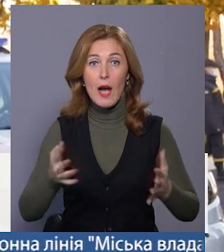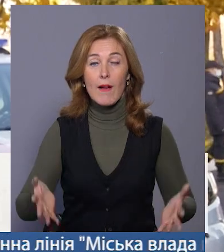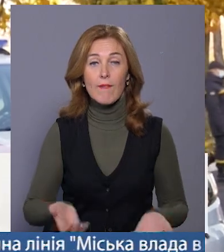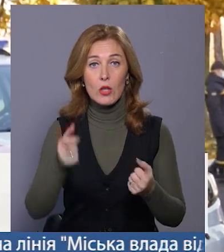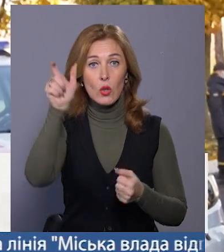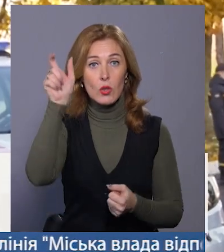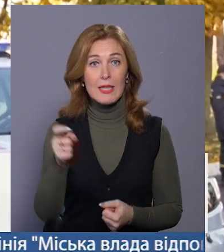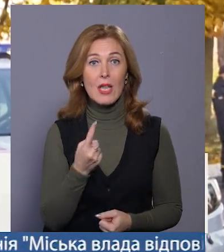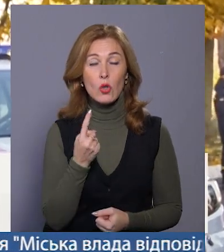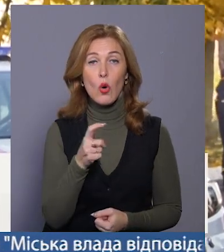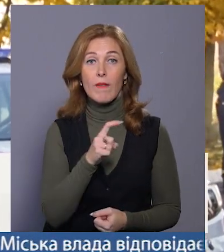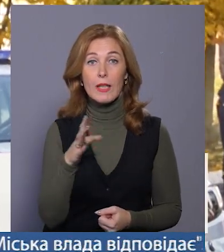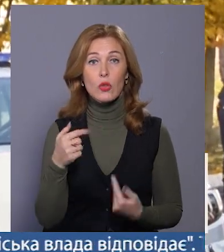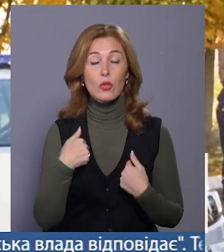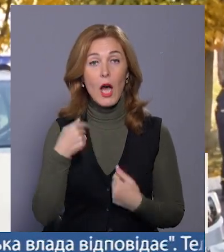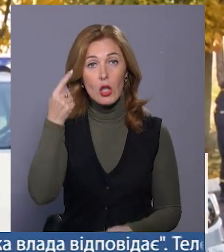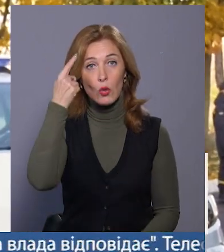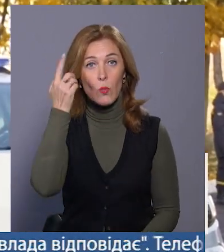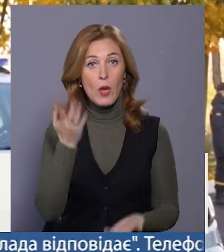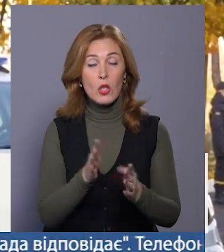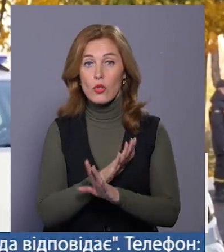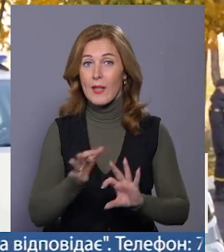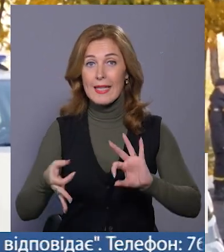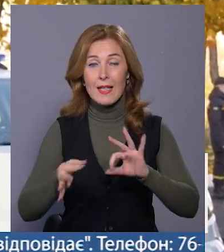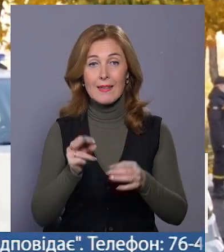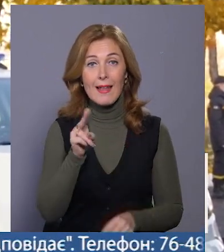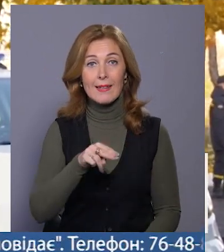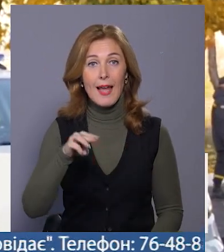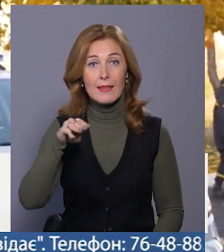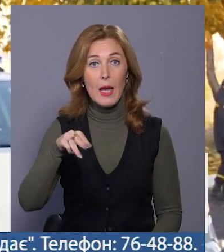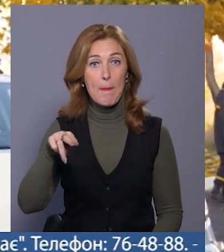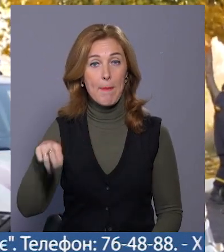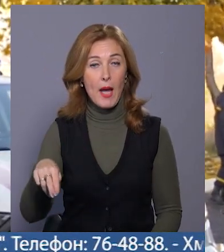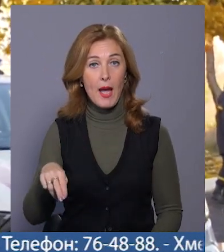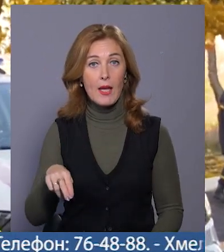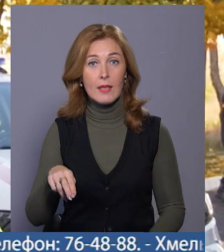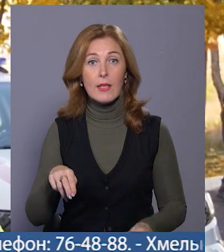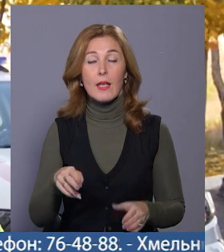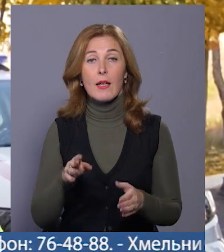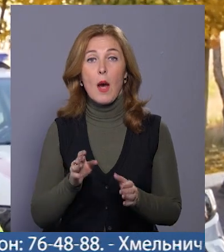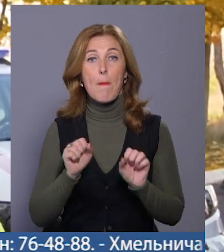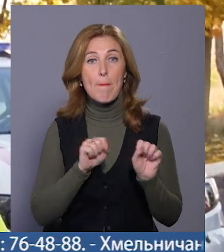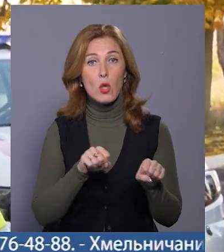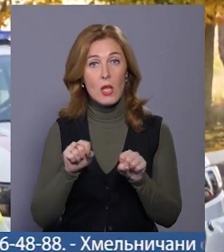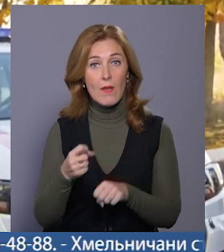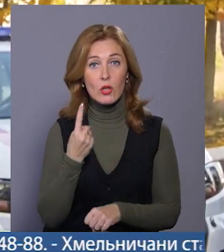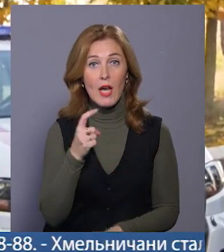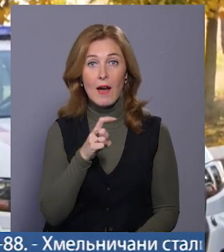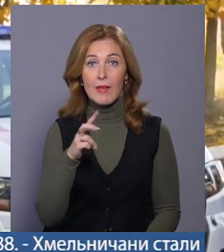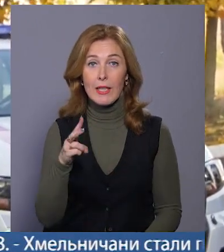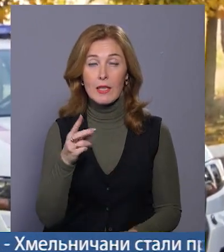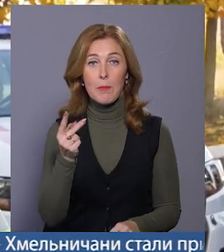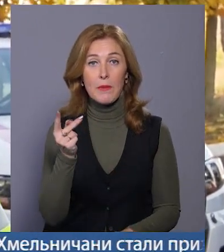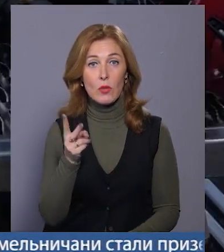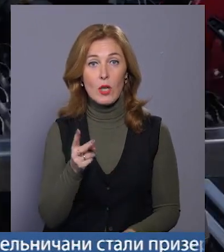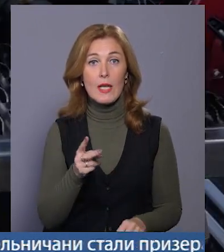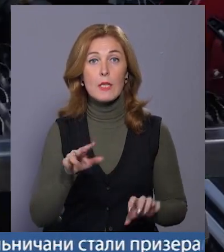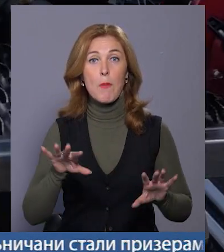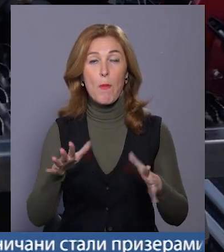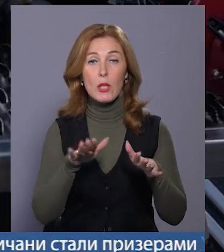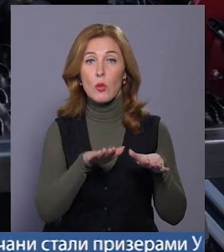хвилину. Я думаю, що якщо не складне ДТП, заблоковані тільки ноги, можливо хвилина, можливо півтори з моменту прибуття на